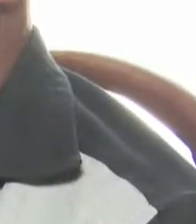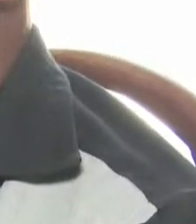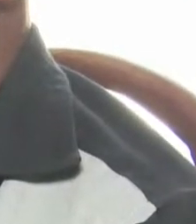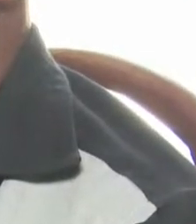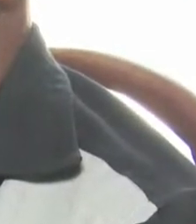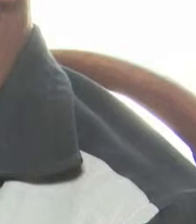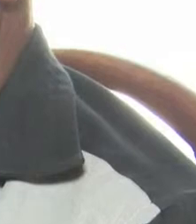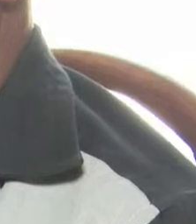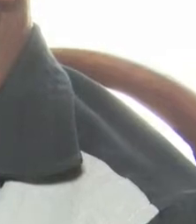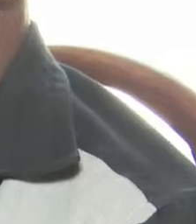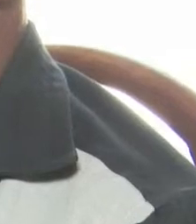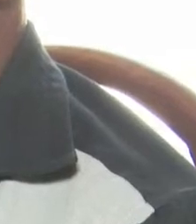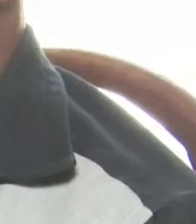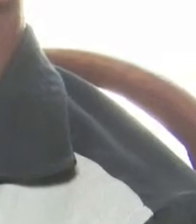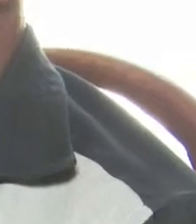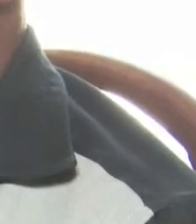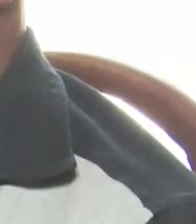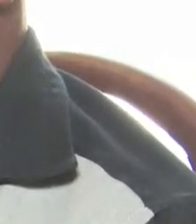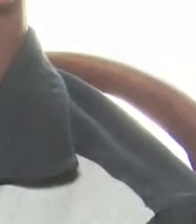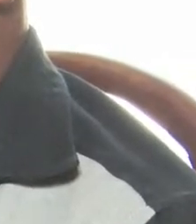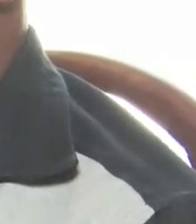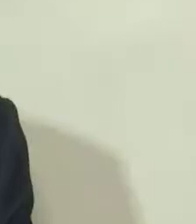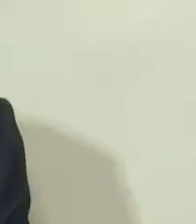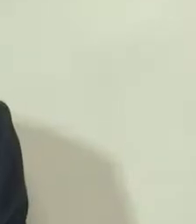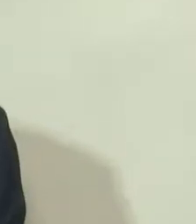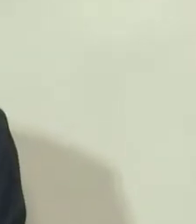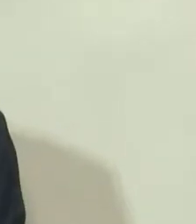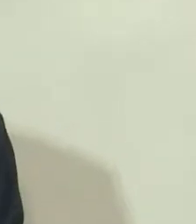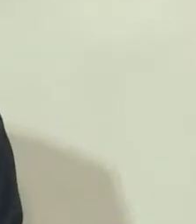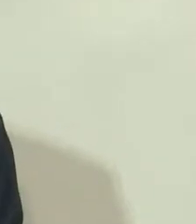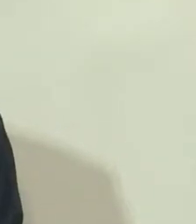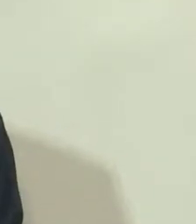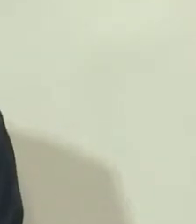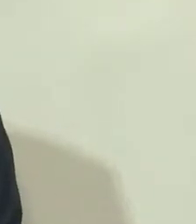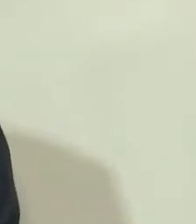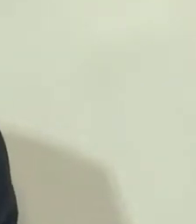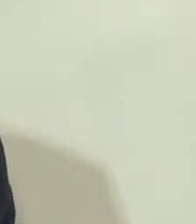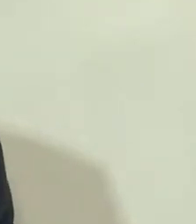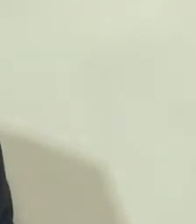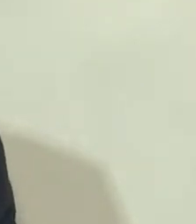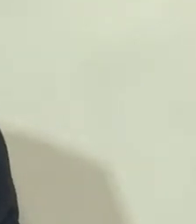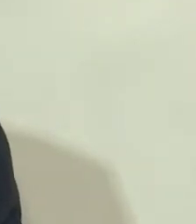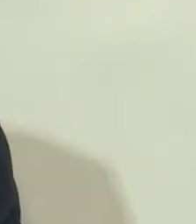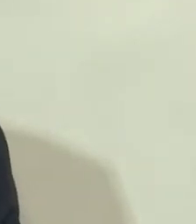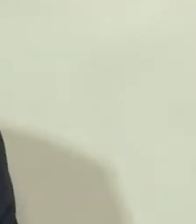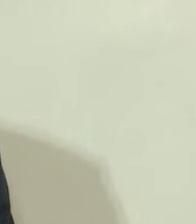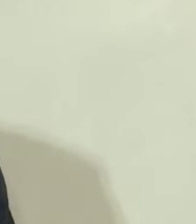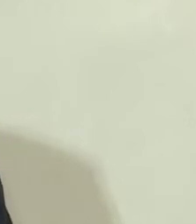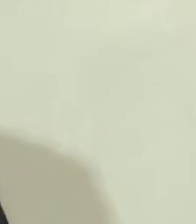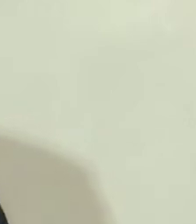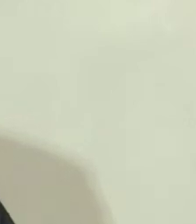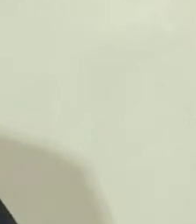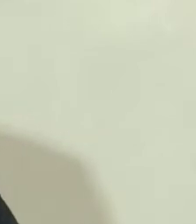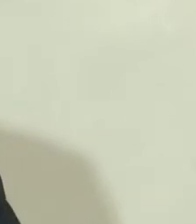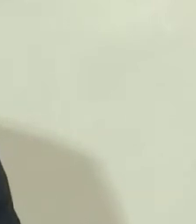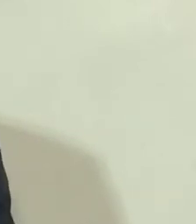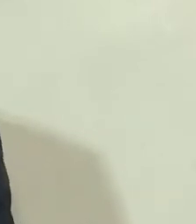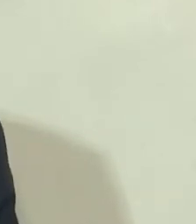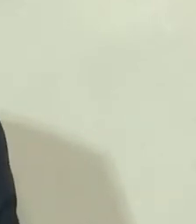part, et à l'amélioration des conditions en zone rurale d'autre part. Enfin, de manière